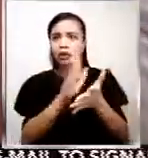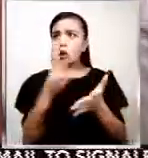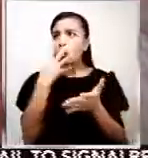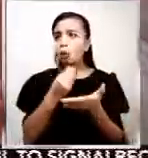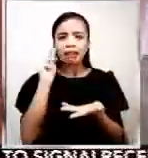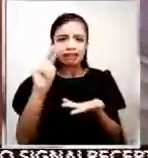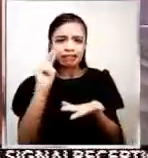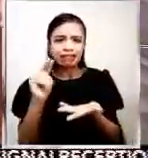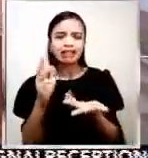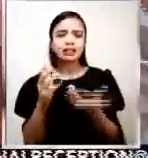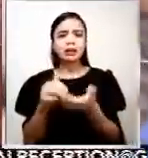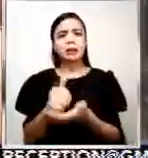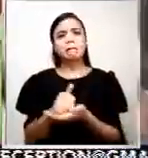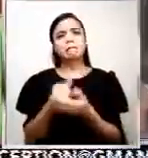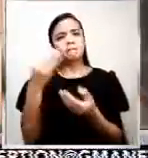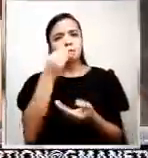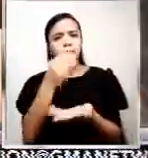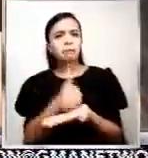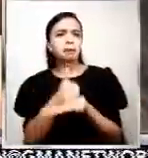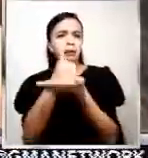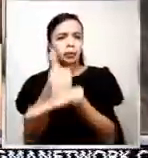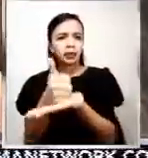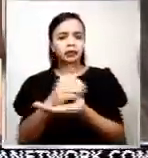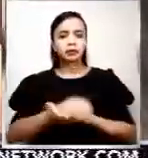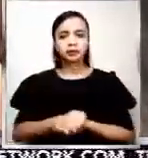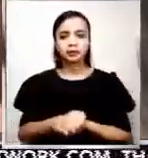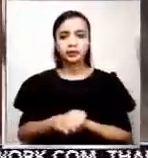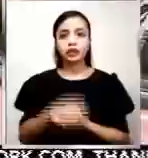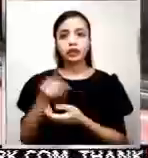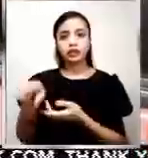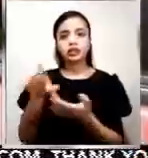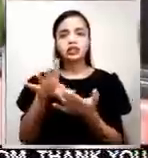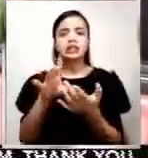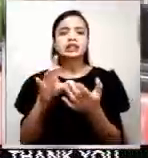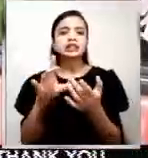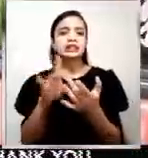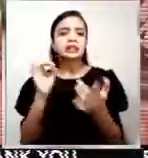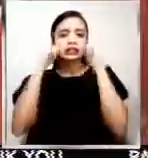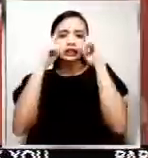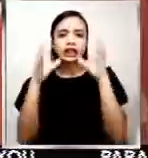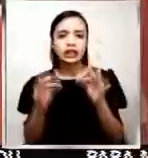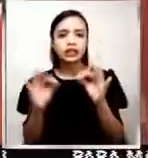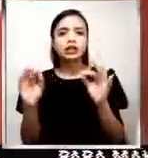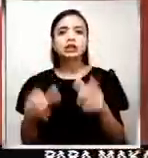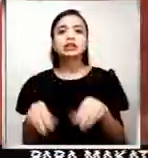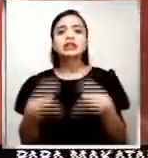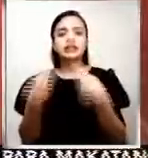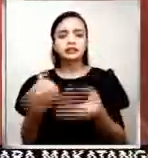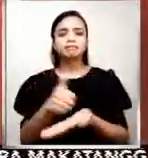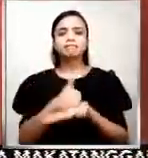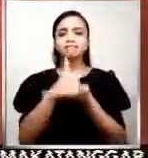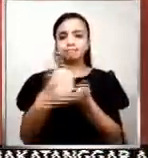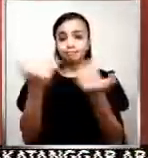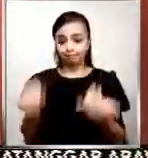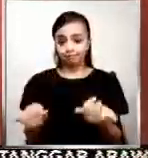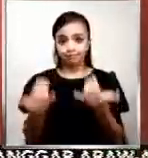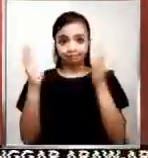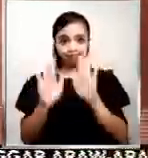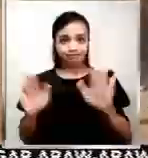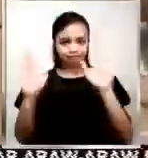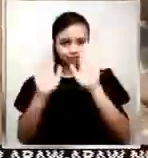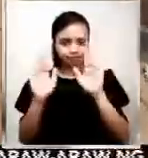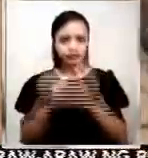naman ni Jobert Ventunaso, pinili ring mamahagi ng tulong ngayong araw ng Linggo. Siyempre, nakita namin yung sitwasyon, mahirap